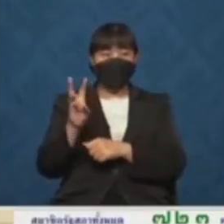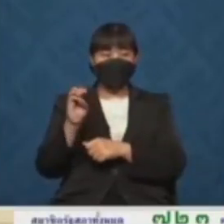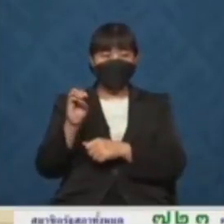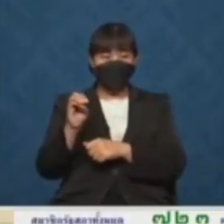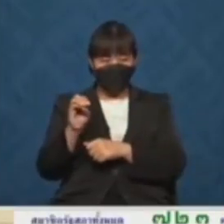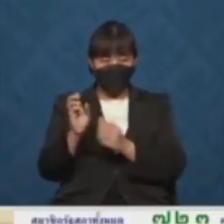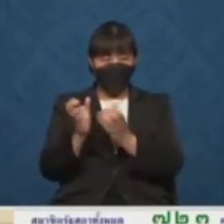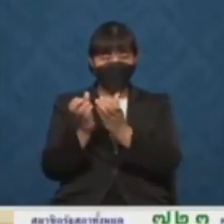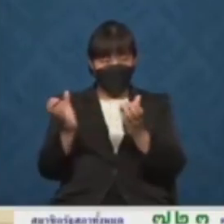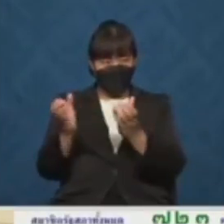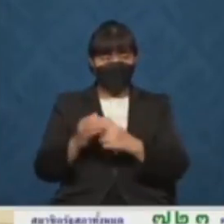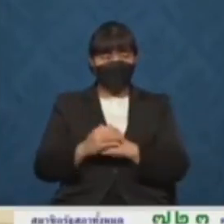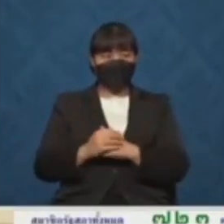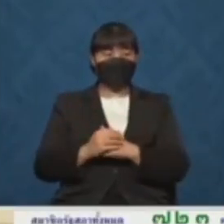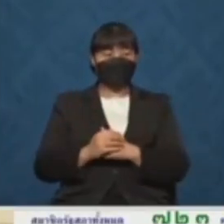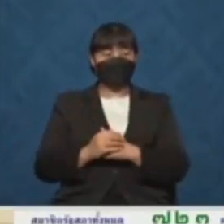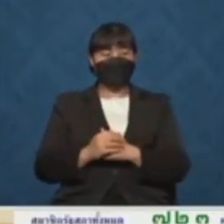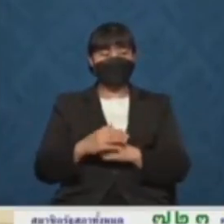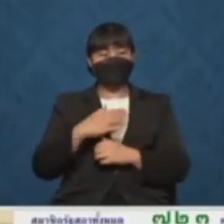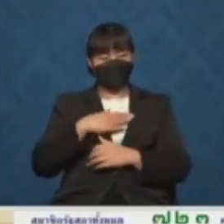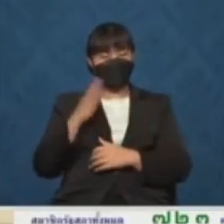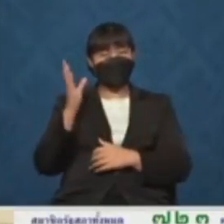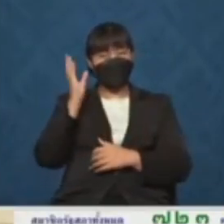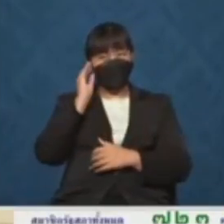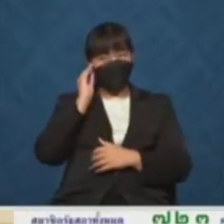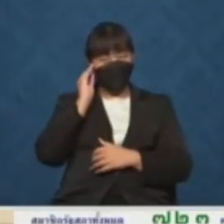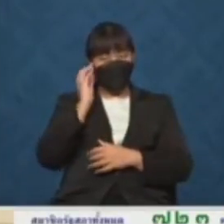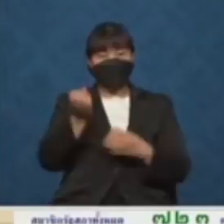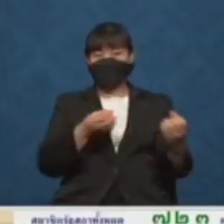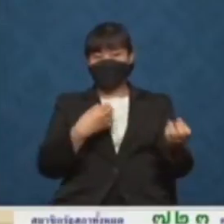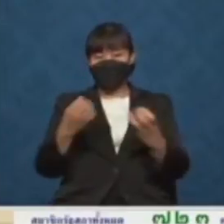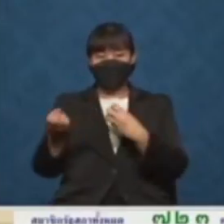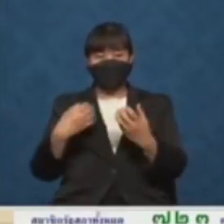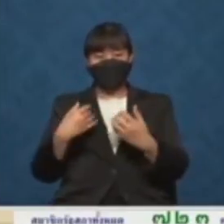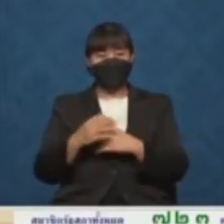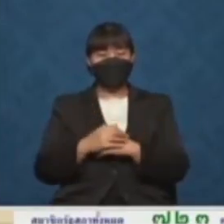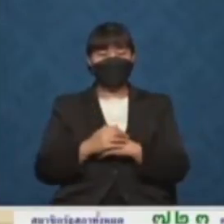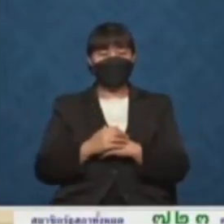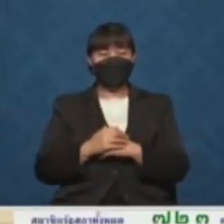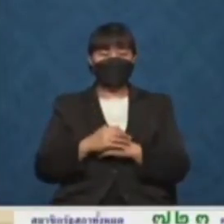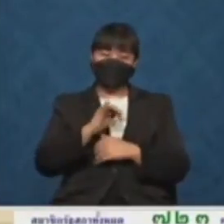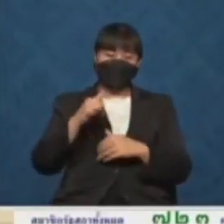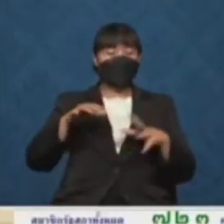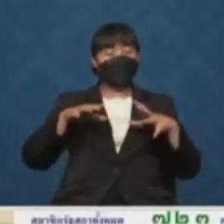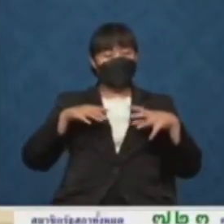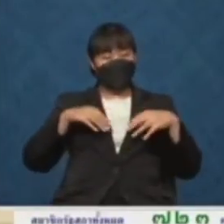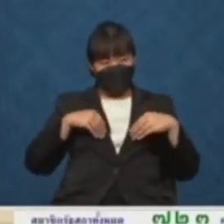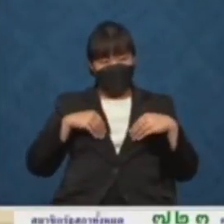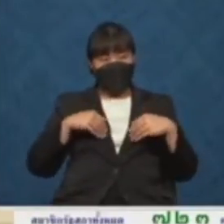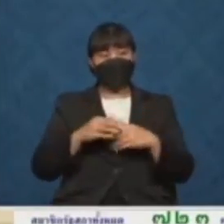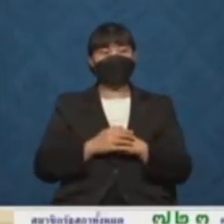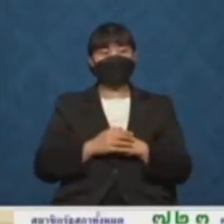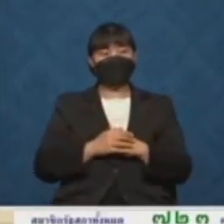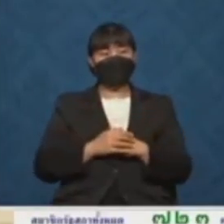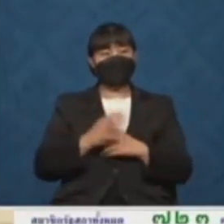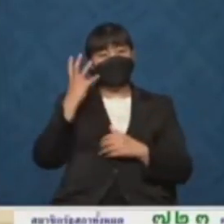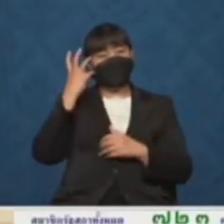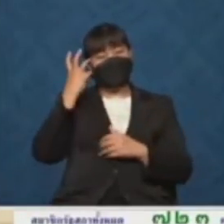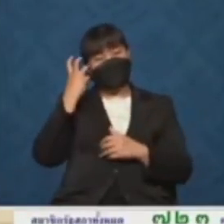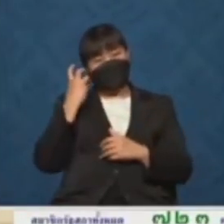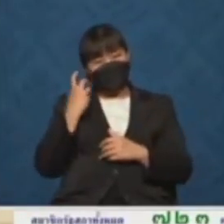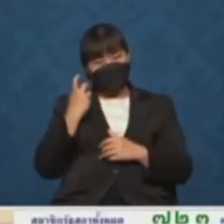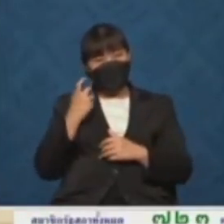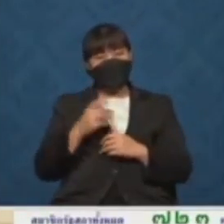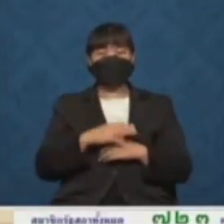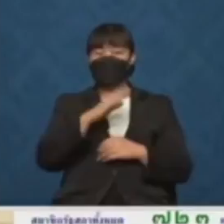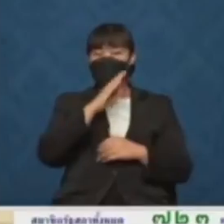ที่ ทกทั้น อภิปราย ในระเด็น และผม ก็ เห็น ด้วย ท่าน ม ความ กังวล ว่าถ้ายกเลิ